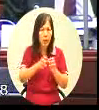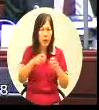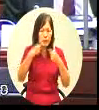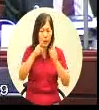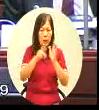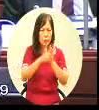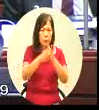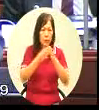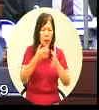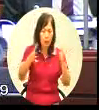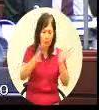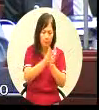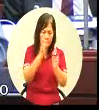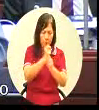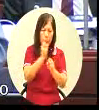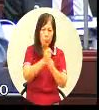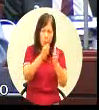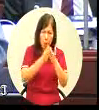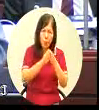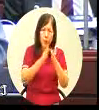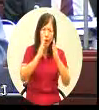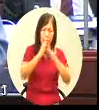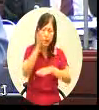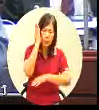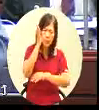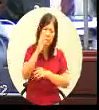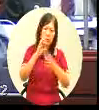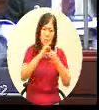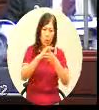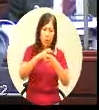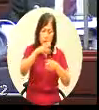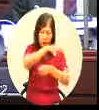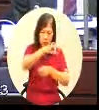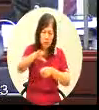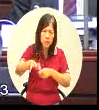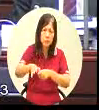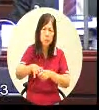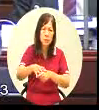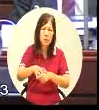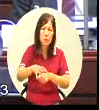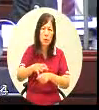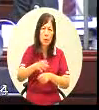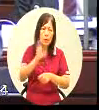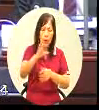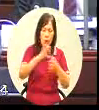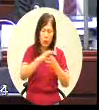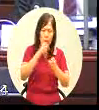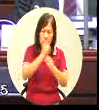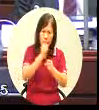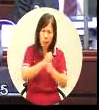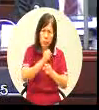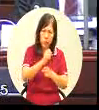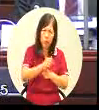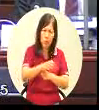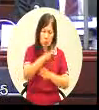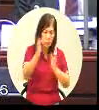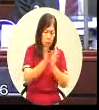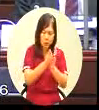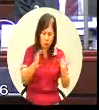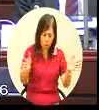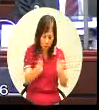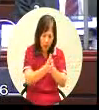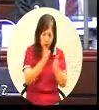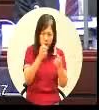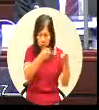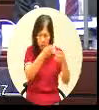是必须合作，市政府相关的局处所有相关的业务都立即跨局处一